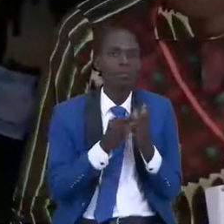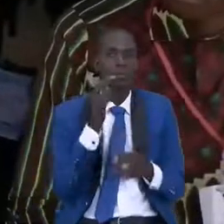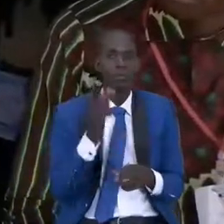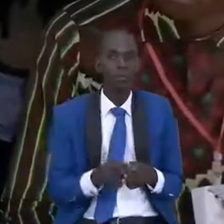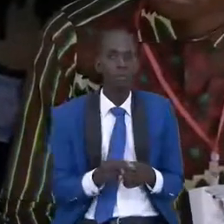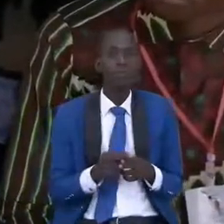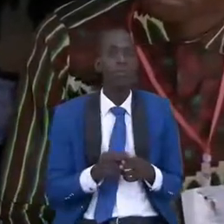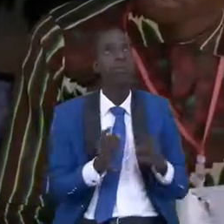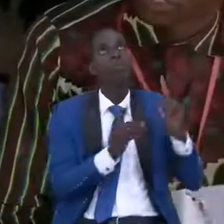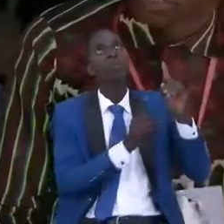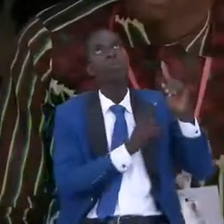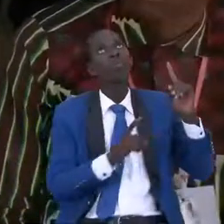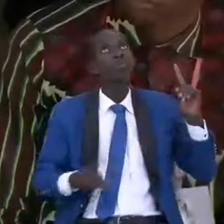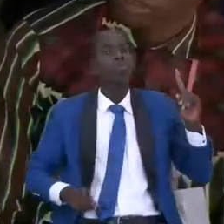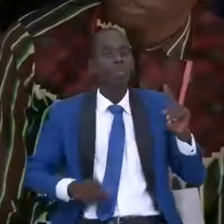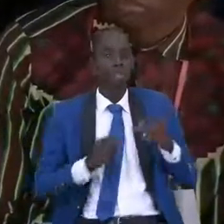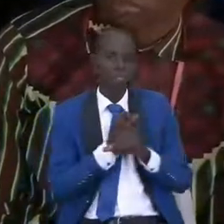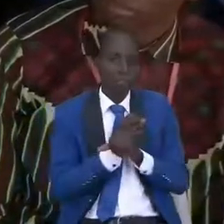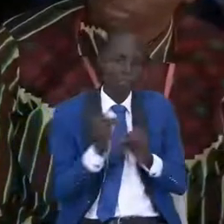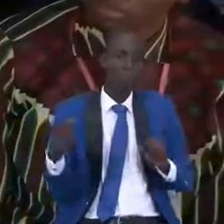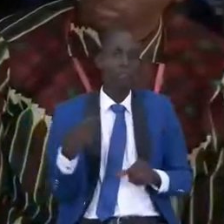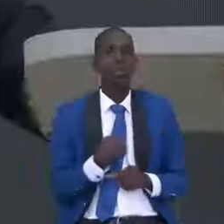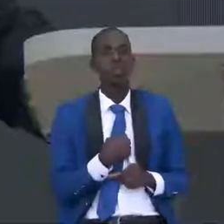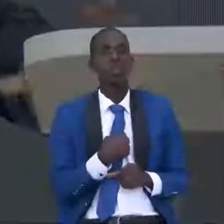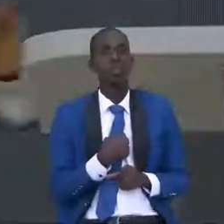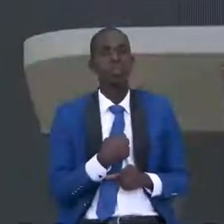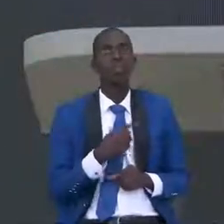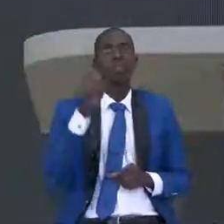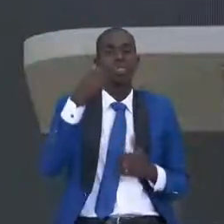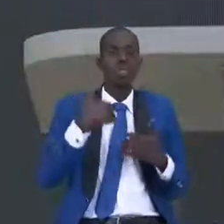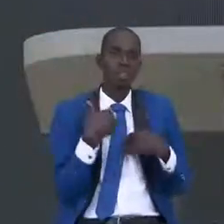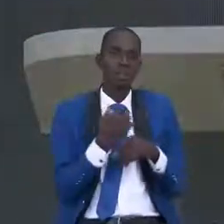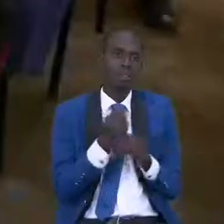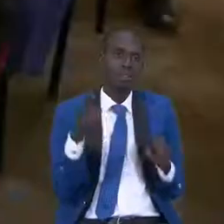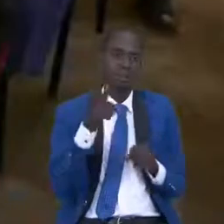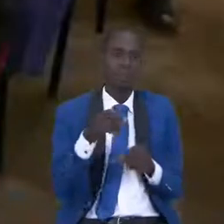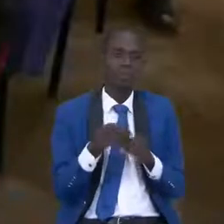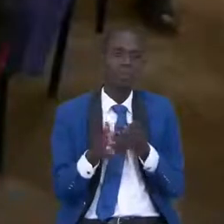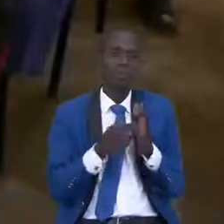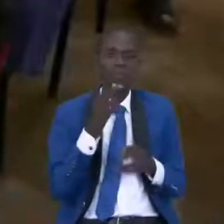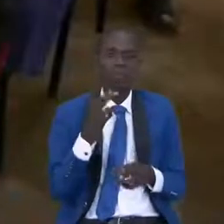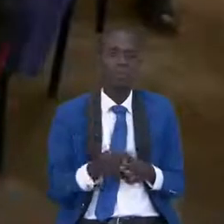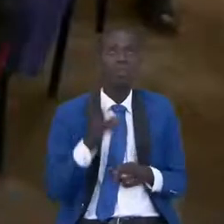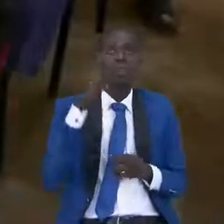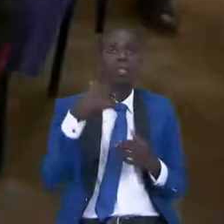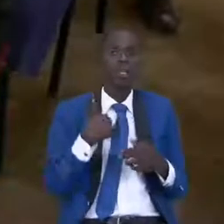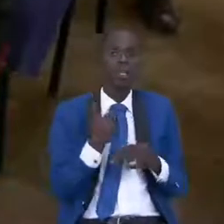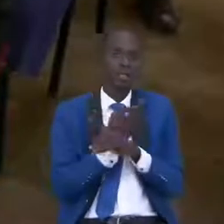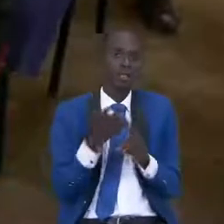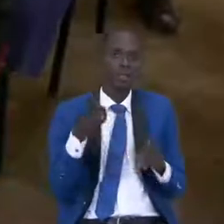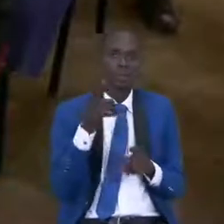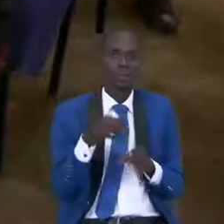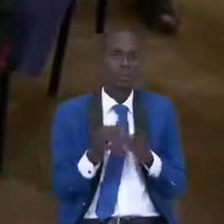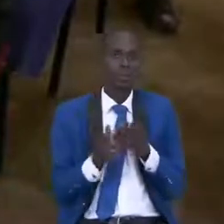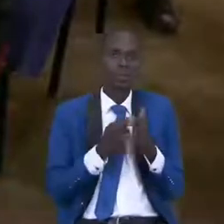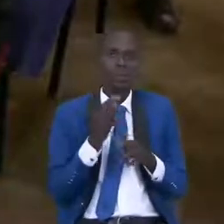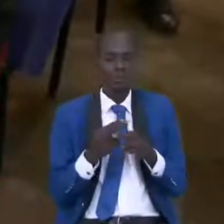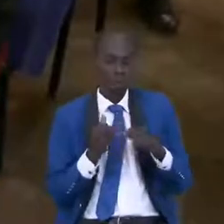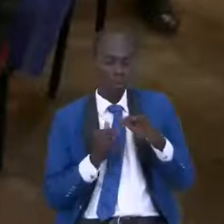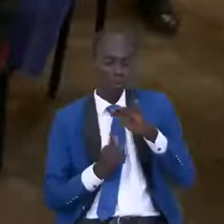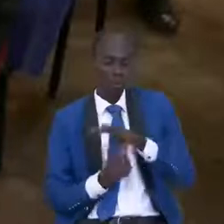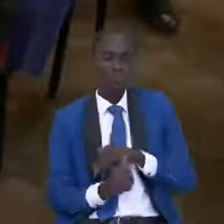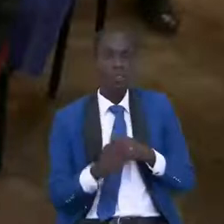Seigneur, sauve-moi. Il t'a sauvé. Il t'a délivré. Sous